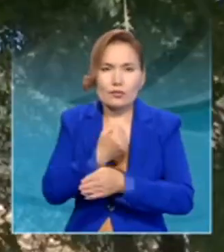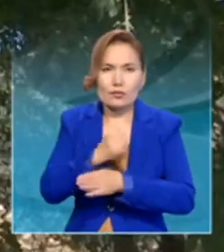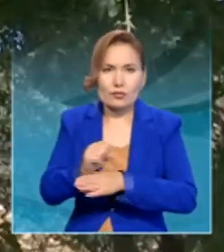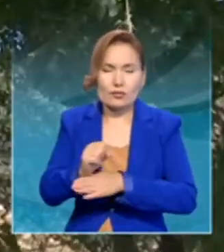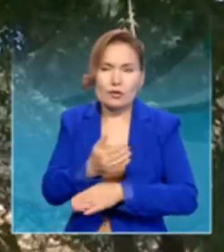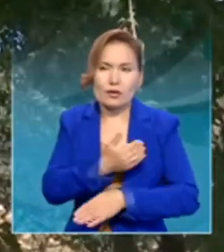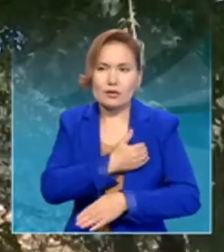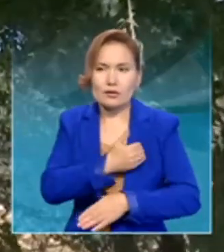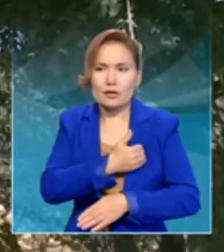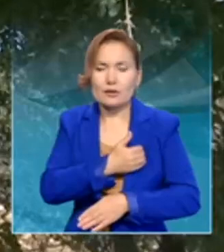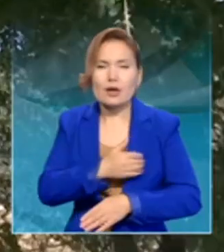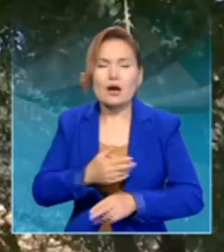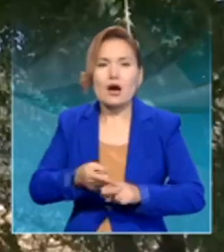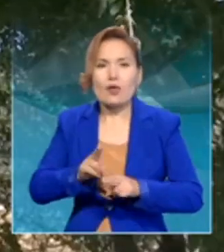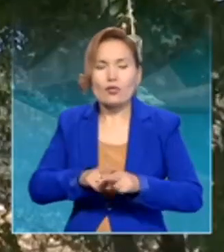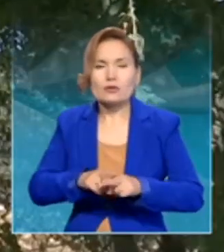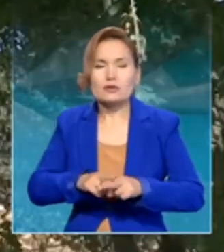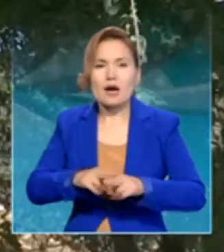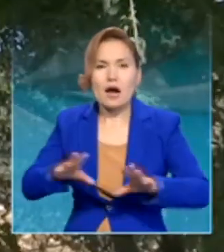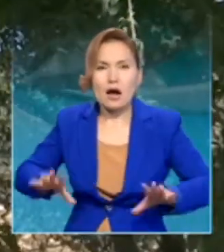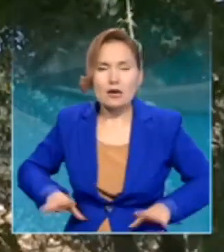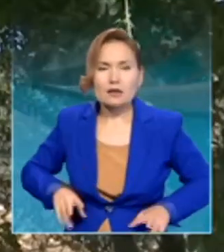Аударыспақта білегің мықты болу керек,